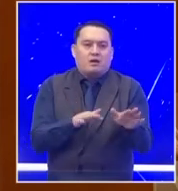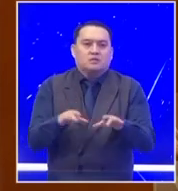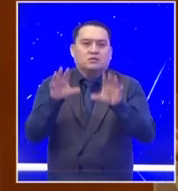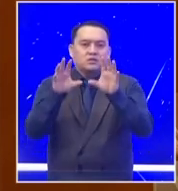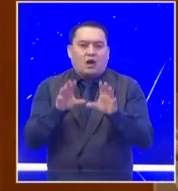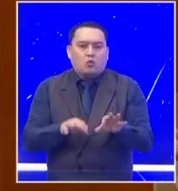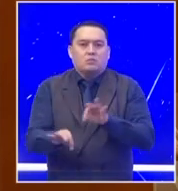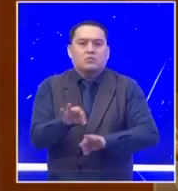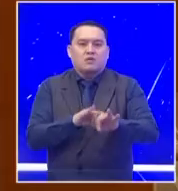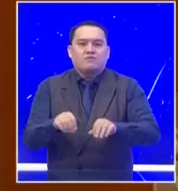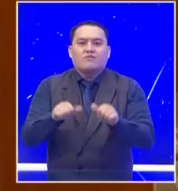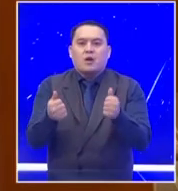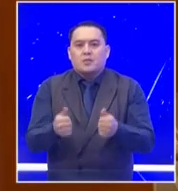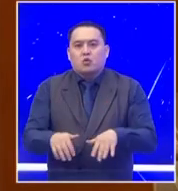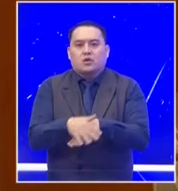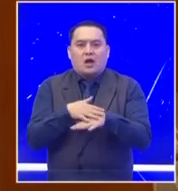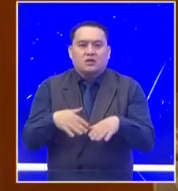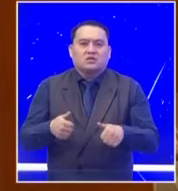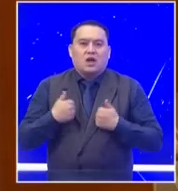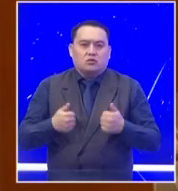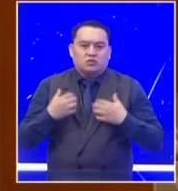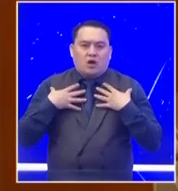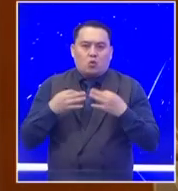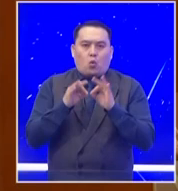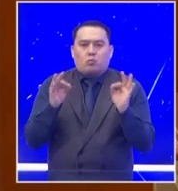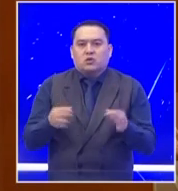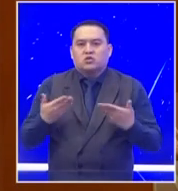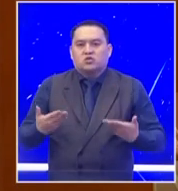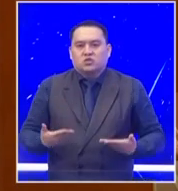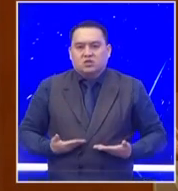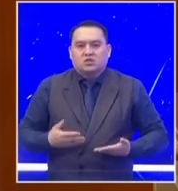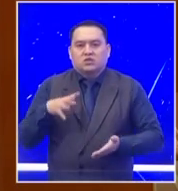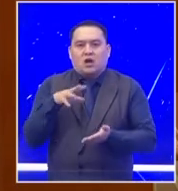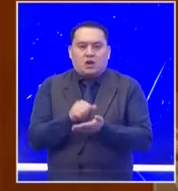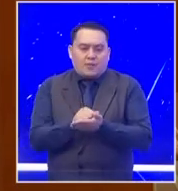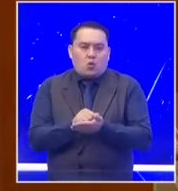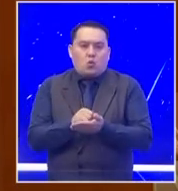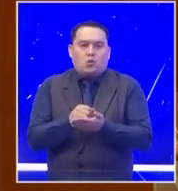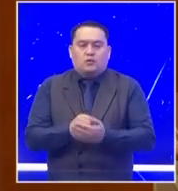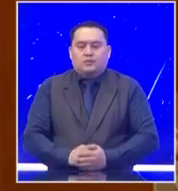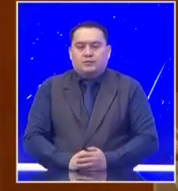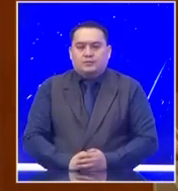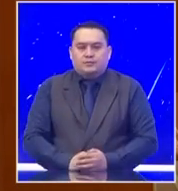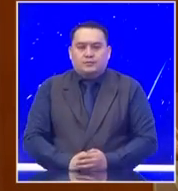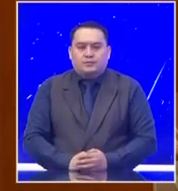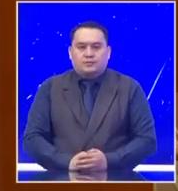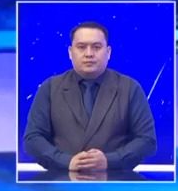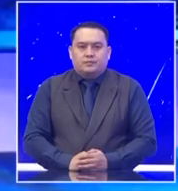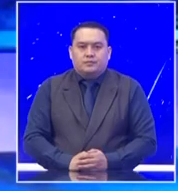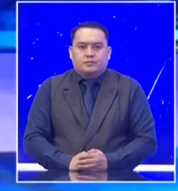Законопроект предусматривает формирование у населения стремления к здоровому образу жизни путем занятий физической культурой и спортом.